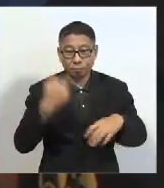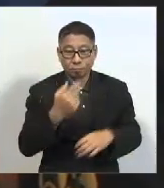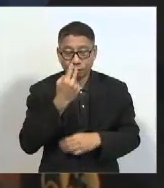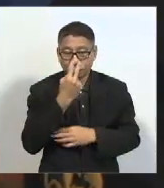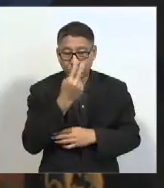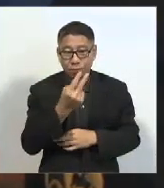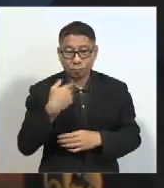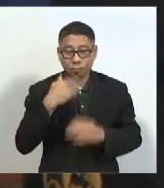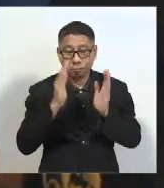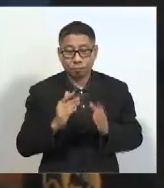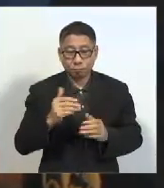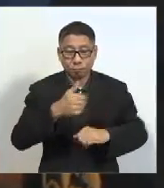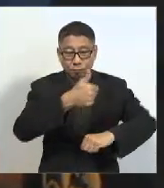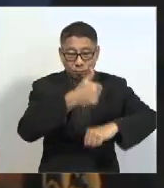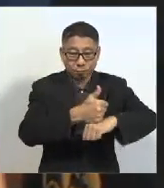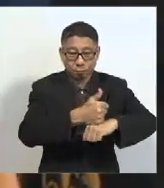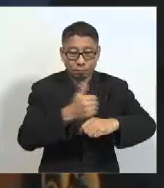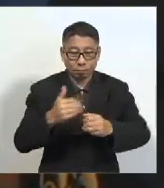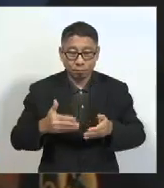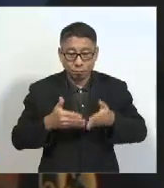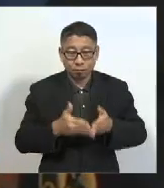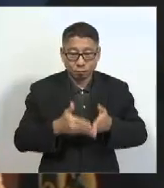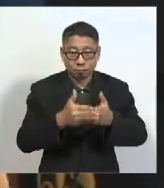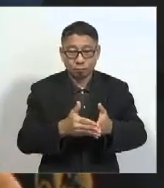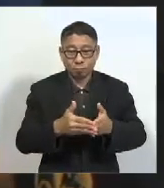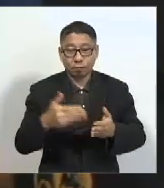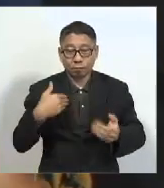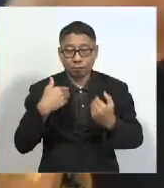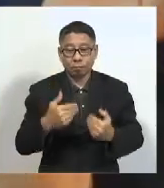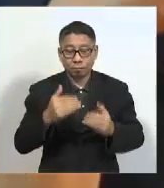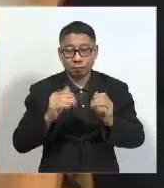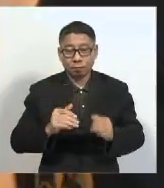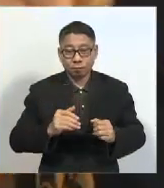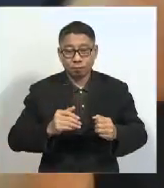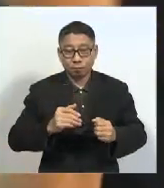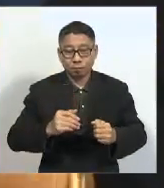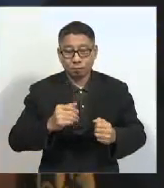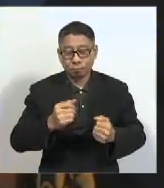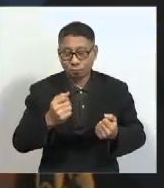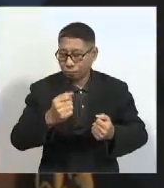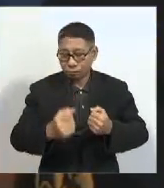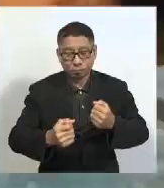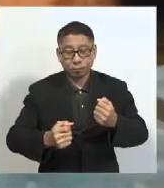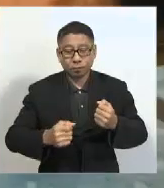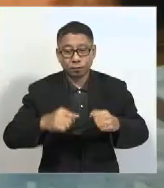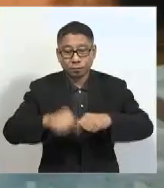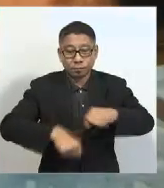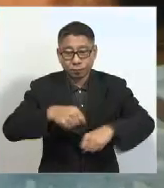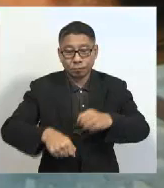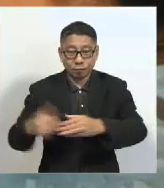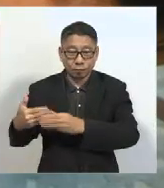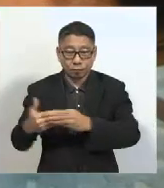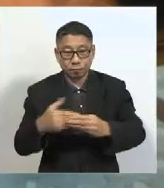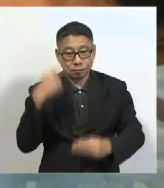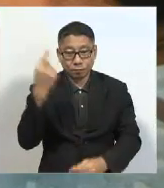มีมักกุเทศเรือแล้วก็มีซาเล้งรถซาเล้งนําเที่ยวรอบหมู่บ้านค่ะ จากการร่ว